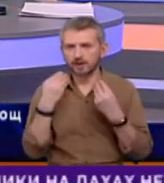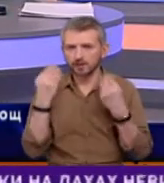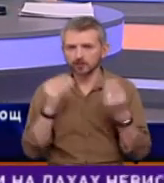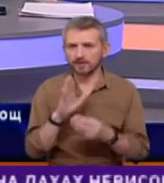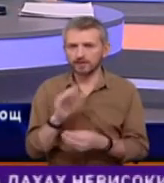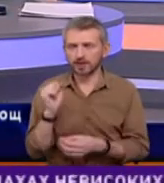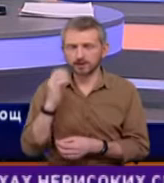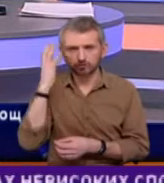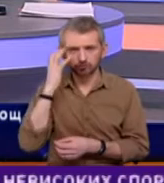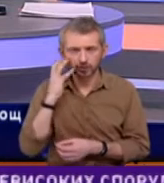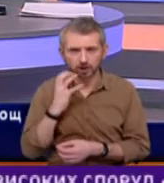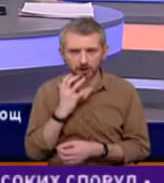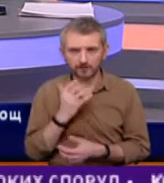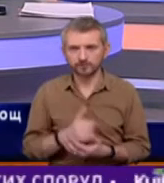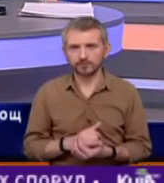Віктора Андрійовича Ющенка,